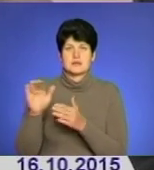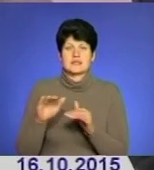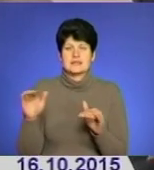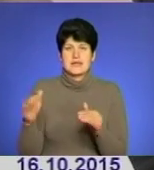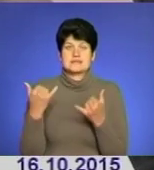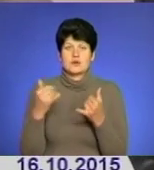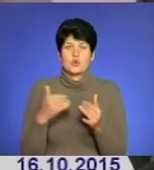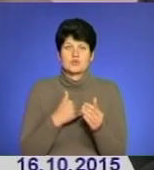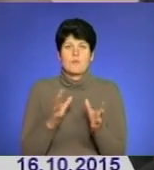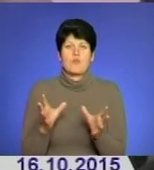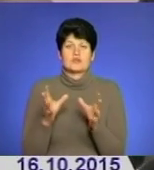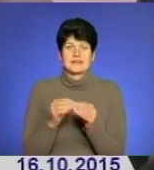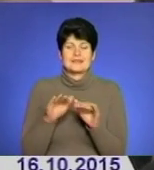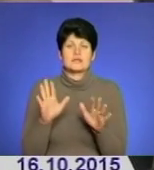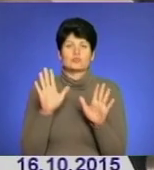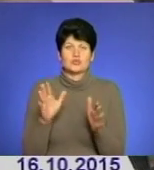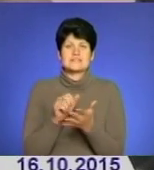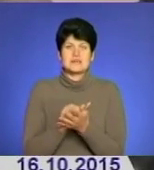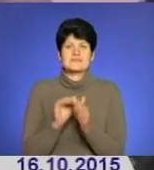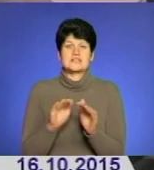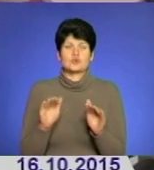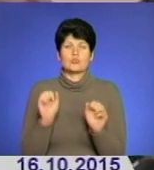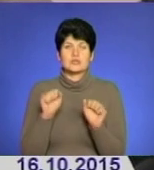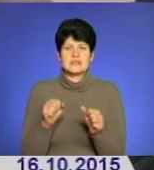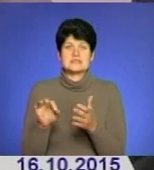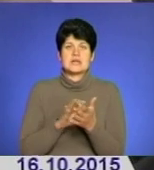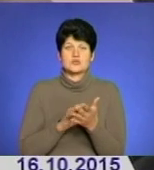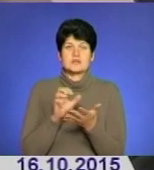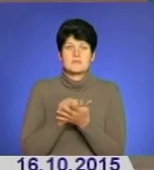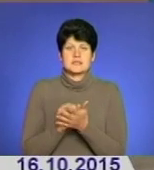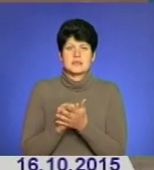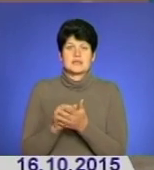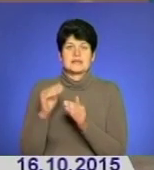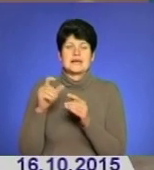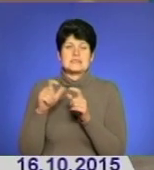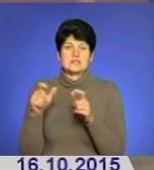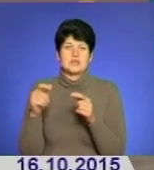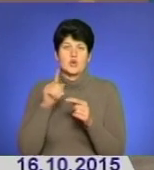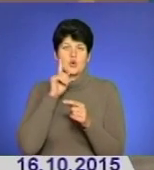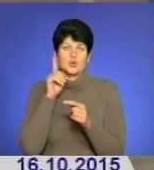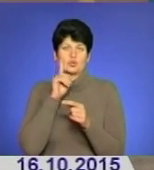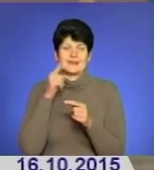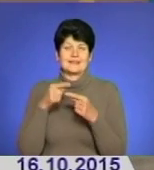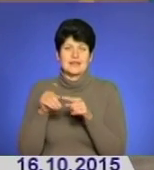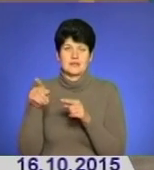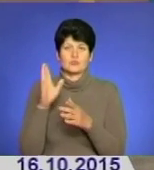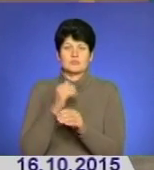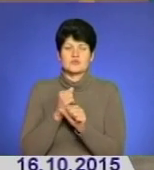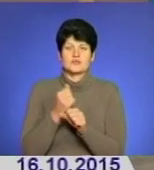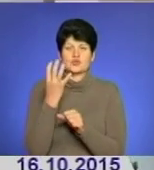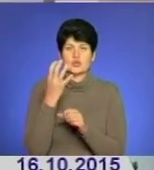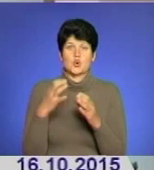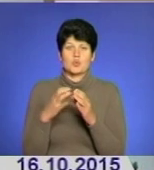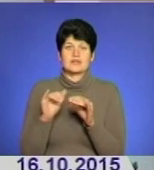зараз ми хочемо поєднати, щоб дітки, які будуть займатися в садочку, мали можливість зразу займатися на станції техніків. У приміщенні функціонуватиме 4 групи для